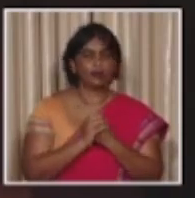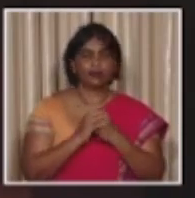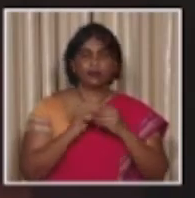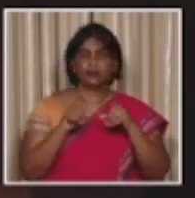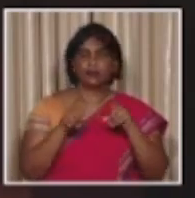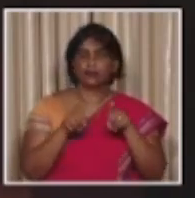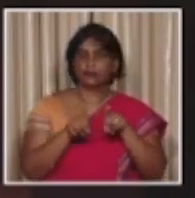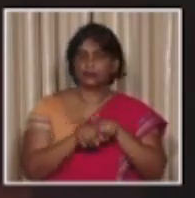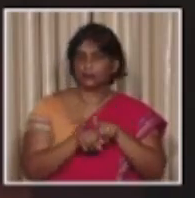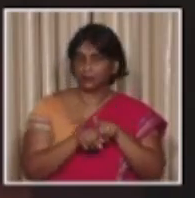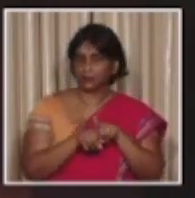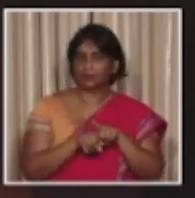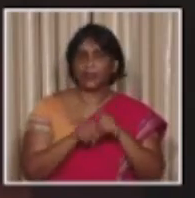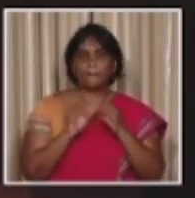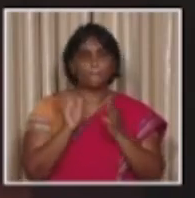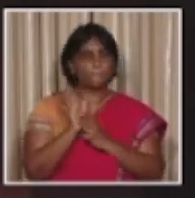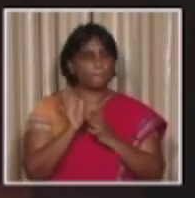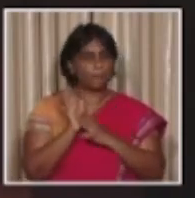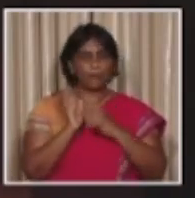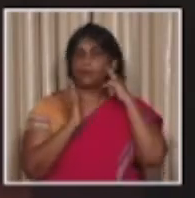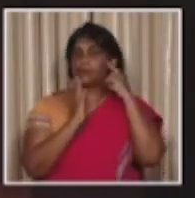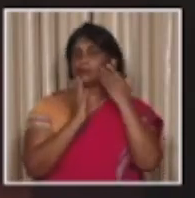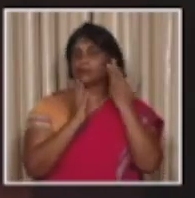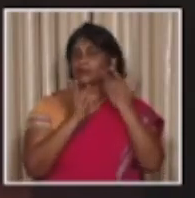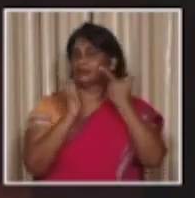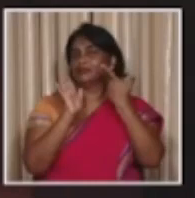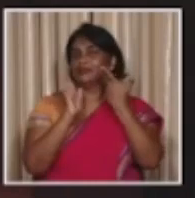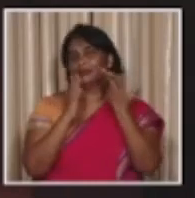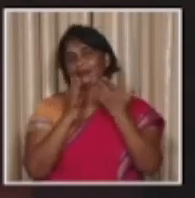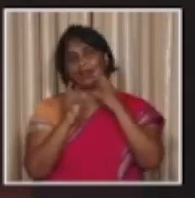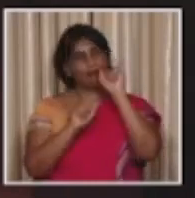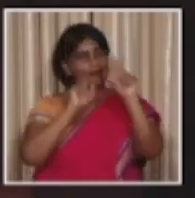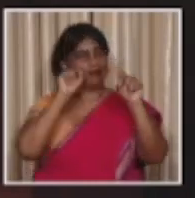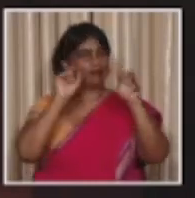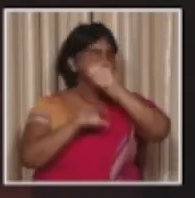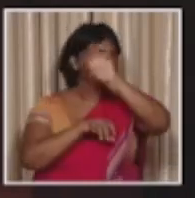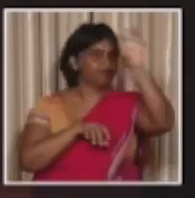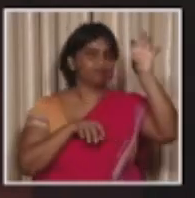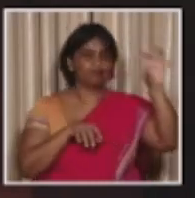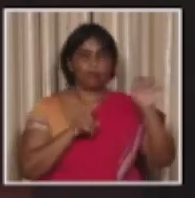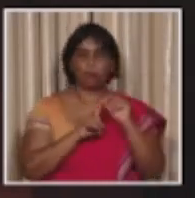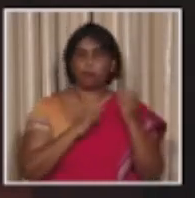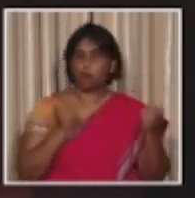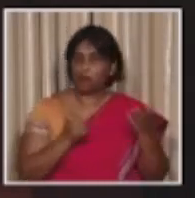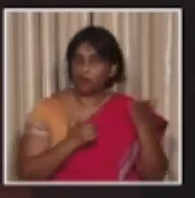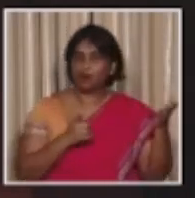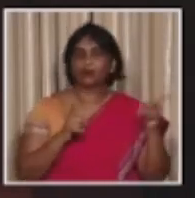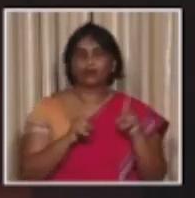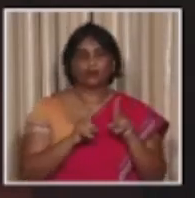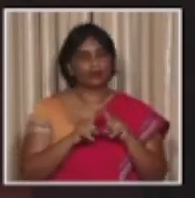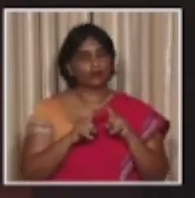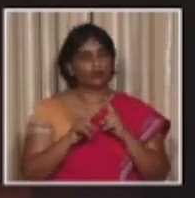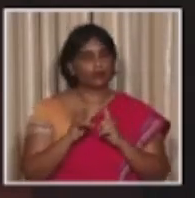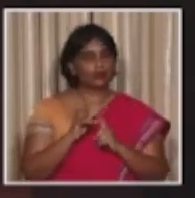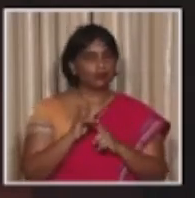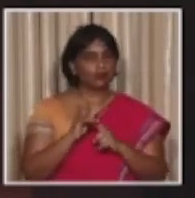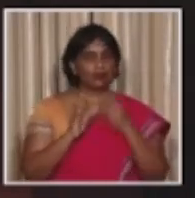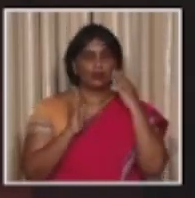සිරිනාගපස මාරවිල වැලිසර මිරිස්වත්ත පොළොන්නරුව ඔයාමඩුව